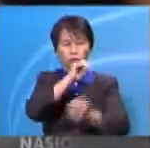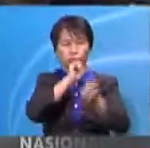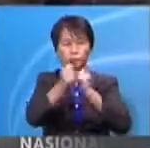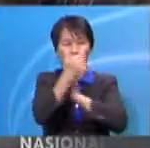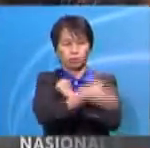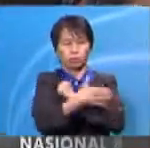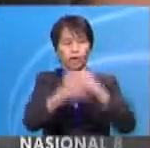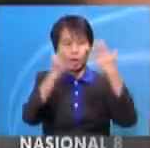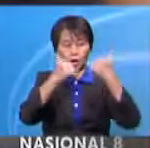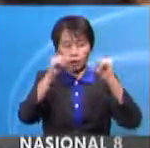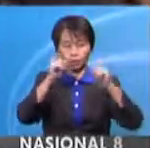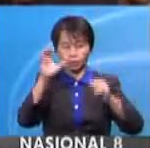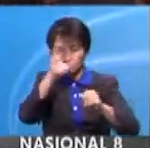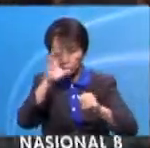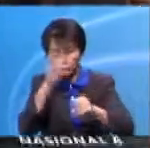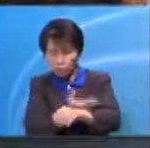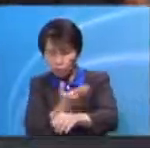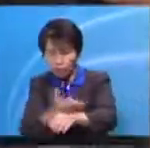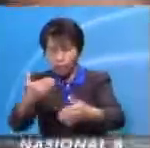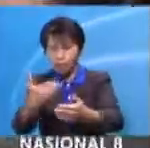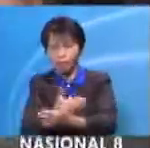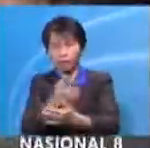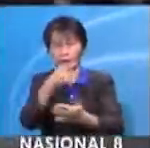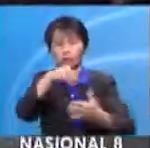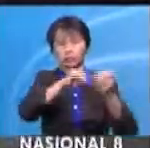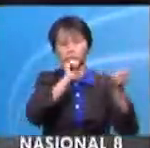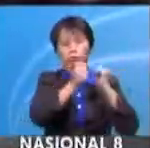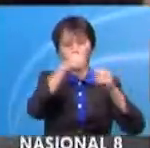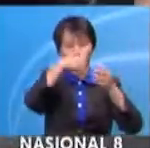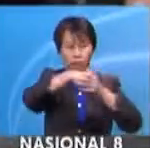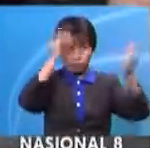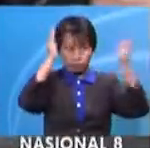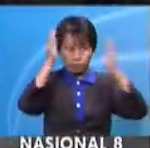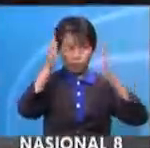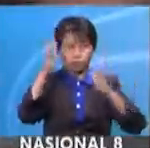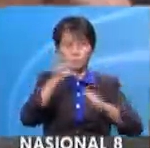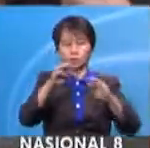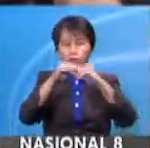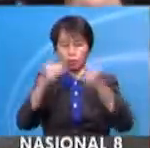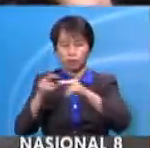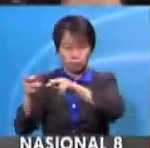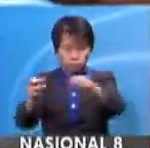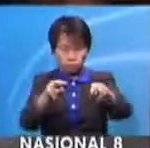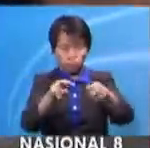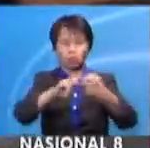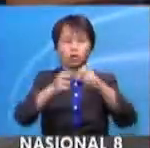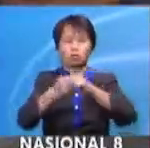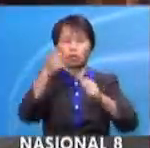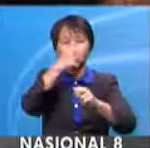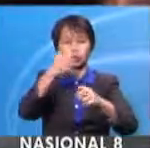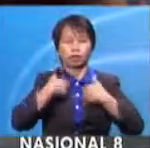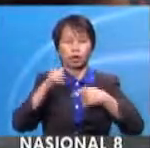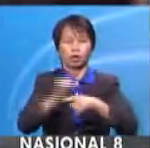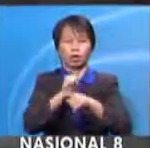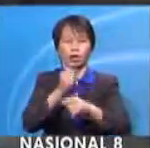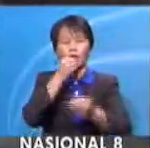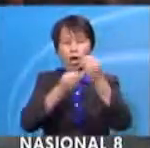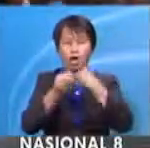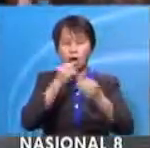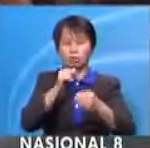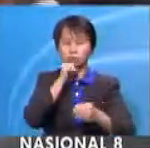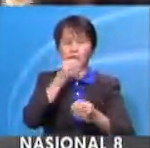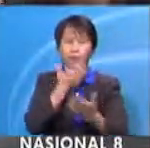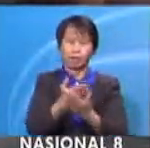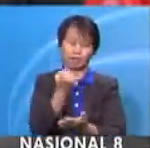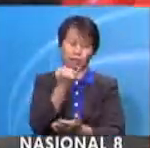diharapkan dapat mencukil pelapis baru buat arena Sukandi Malaysia malah masyarakat dilihat menghadapi masalah karena mengamalkan gaya hidup